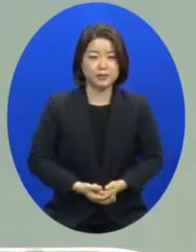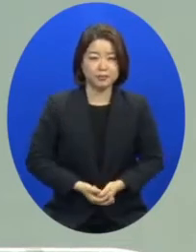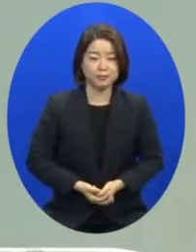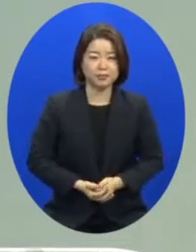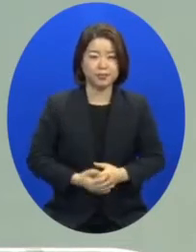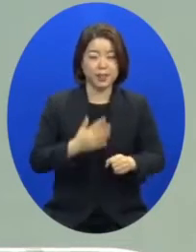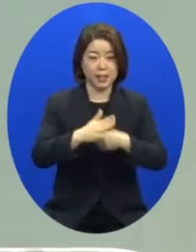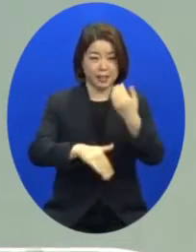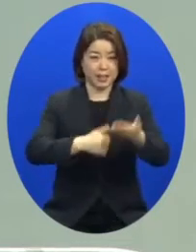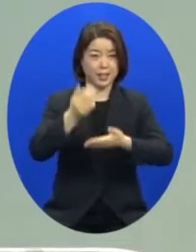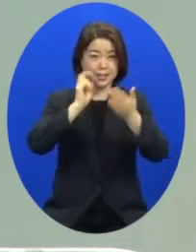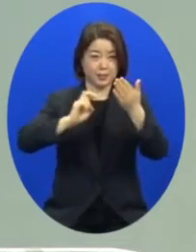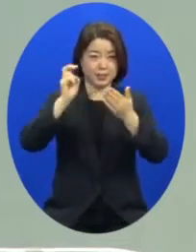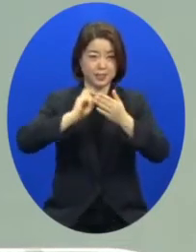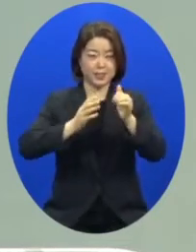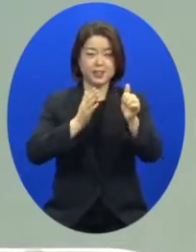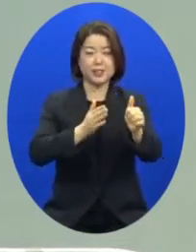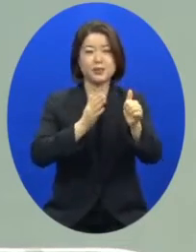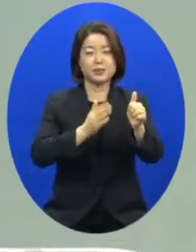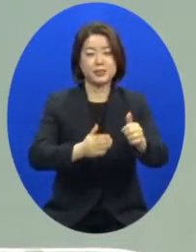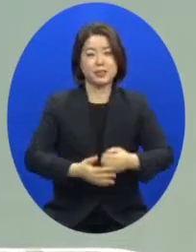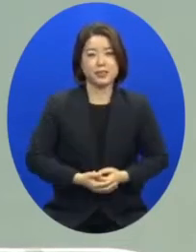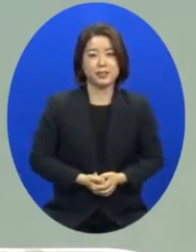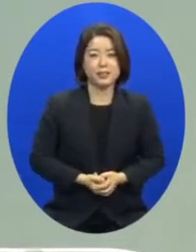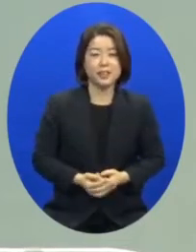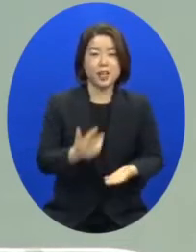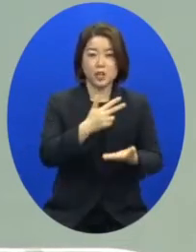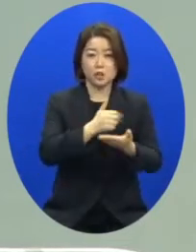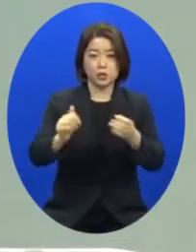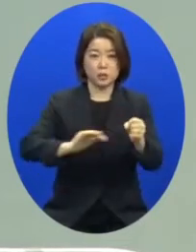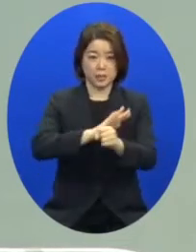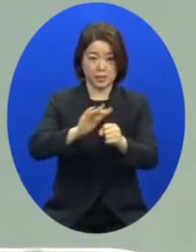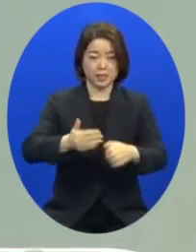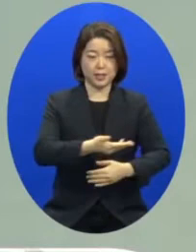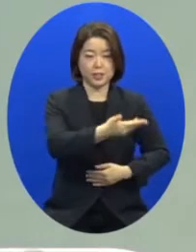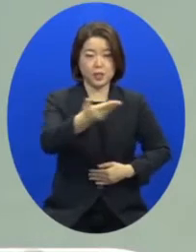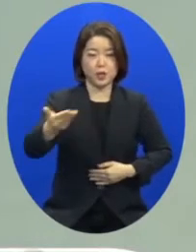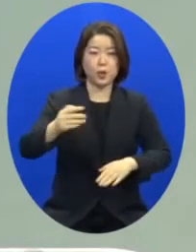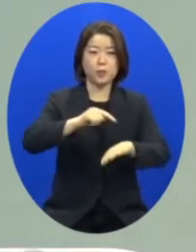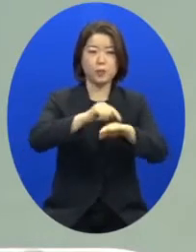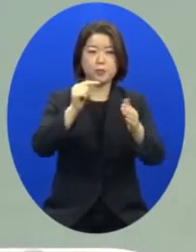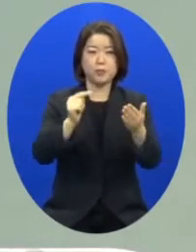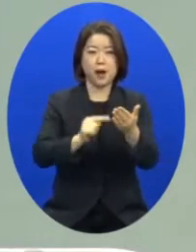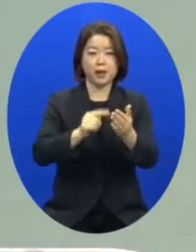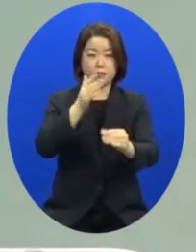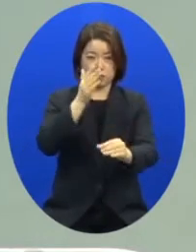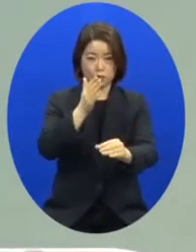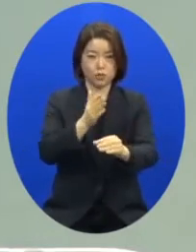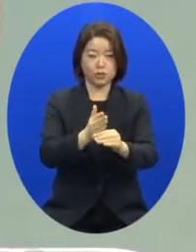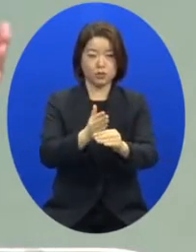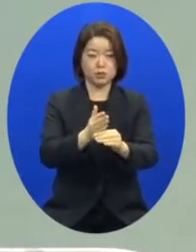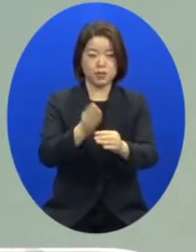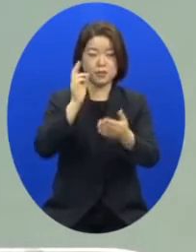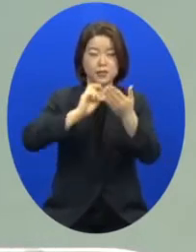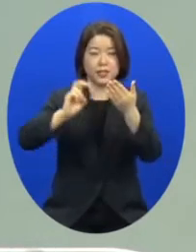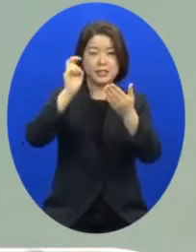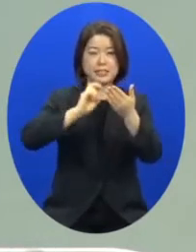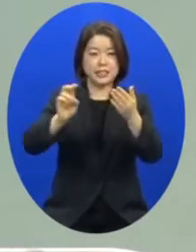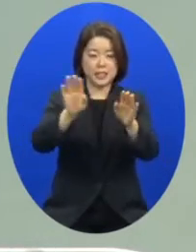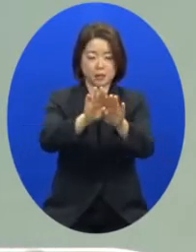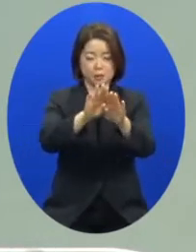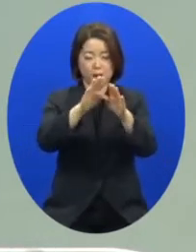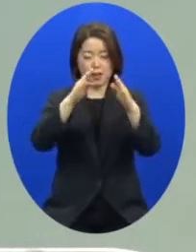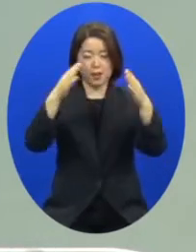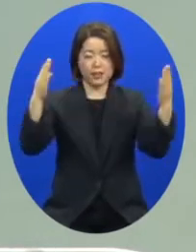하나님을 차명 하십시다 어 주님을 사랑하시는 여러분의 마음의 중심에 찬양의 문이 활짝 열려 지기를